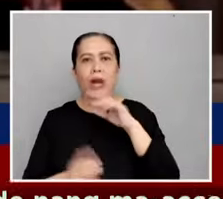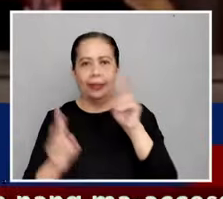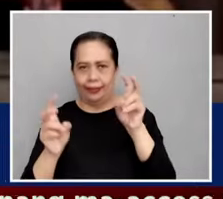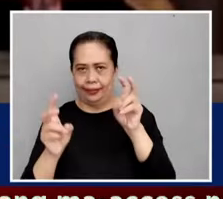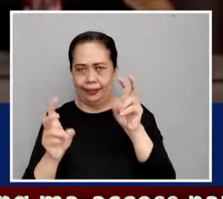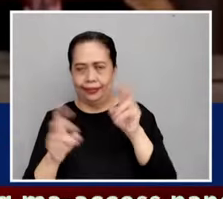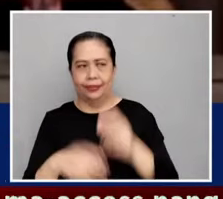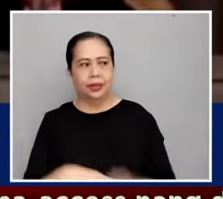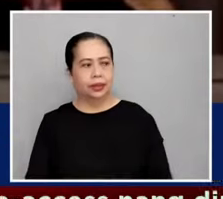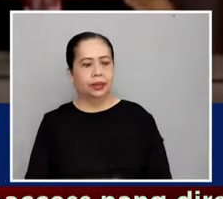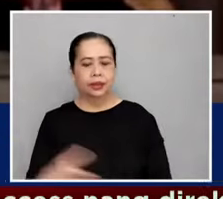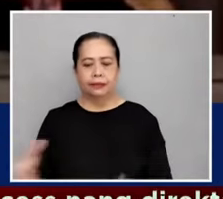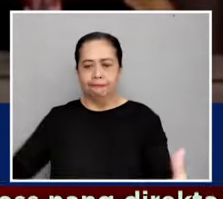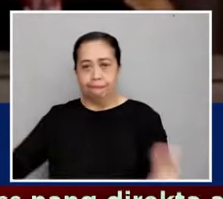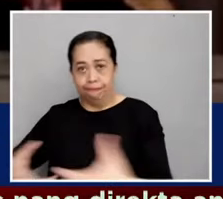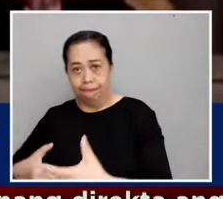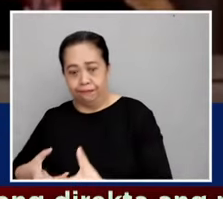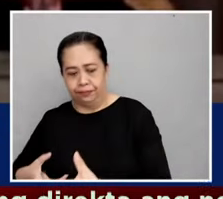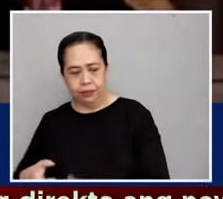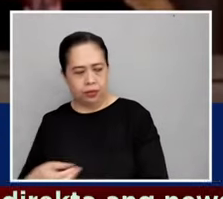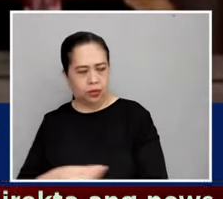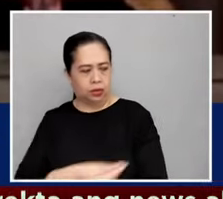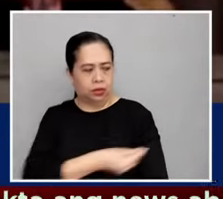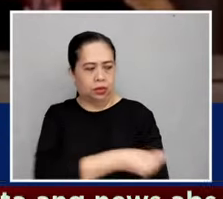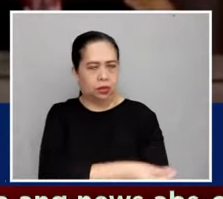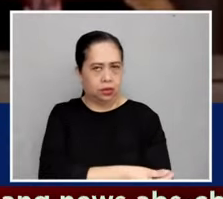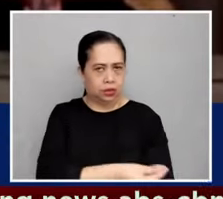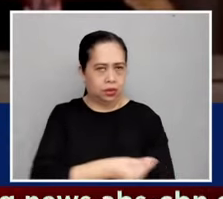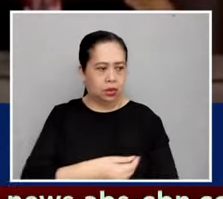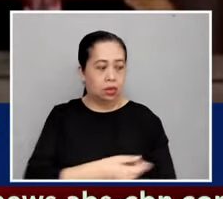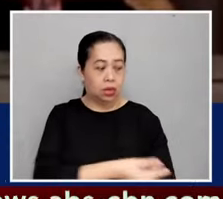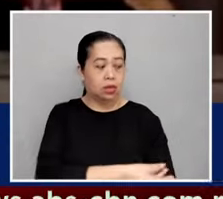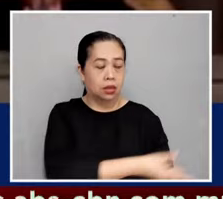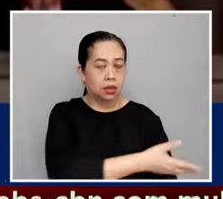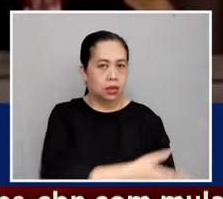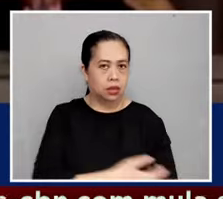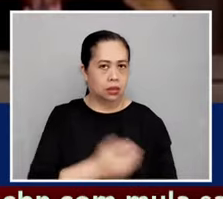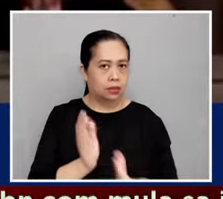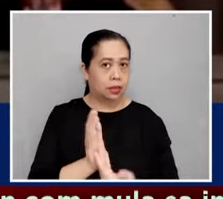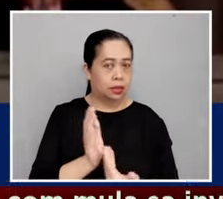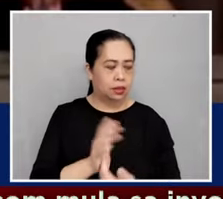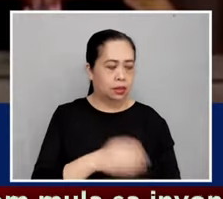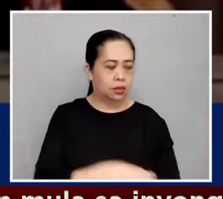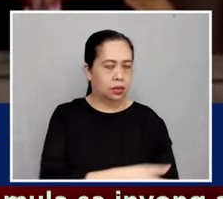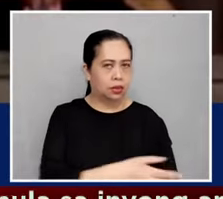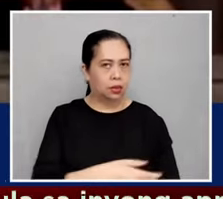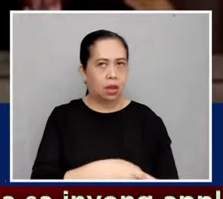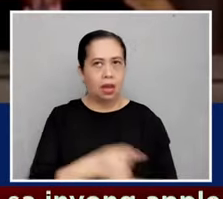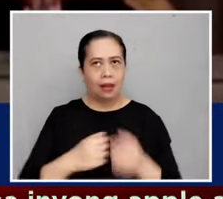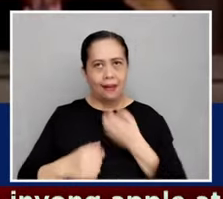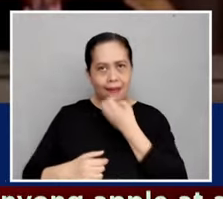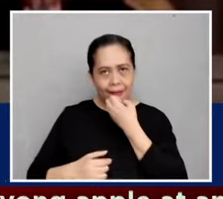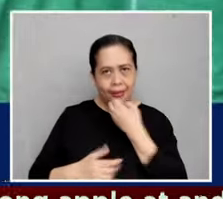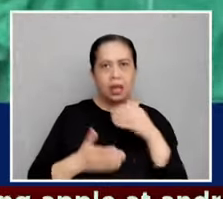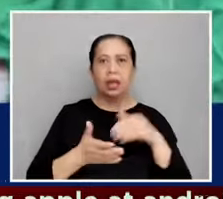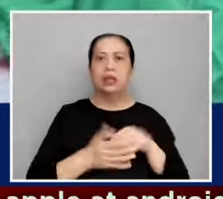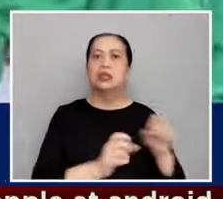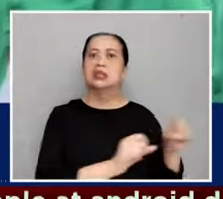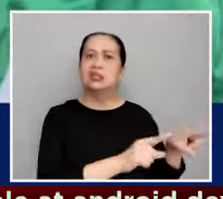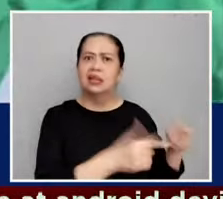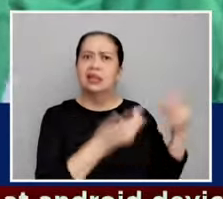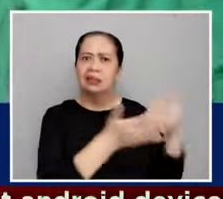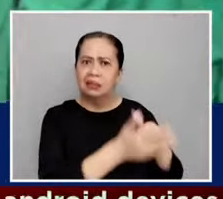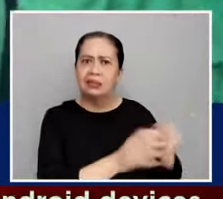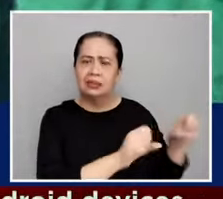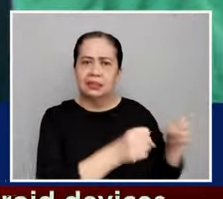Binibigyan ng shabu o ng evidence, part of the evidence for the assets to sell it to the streets, no?